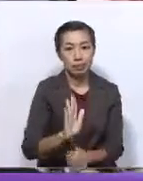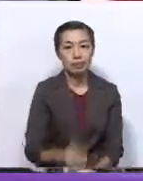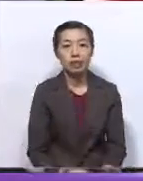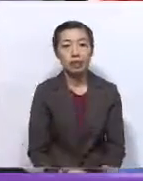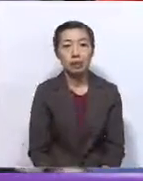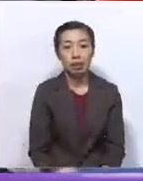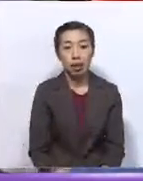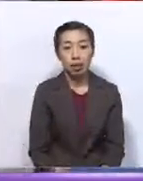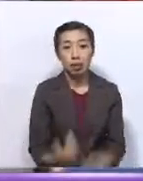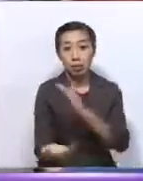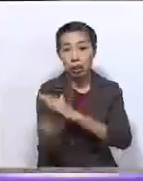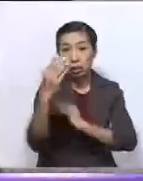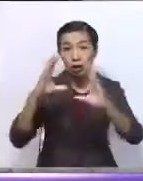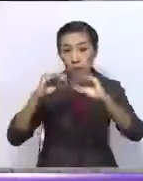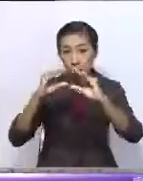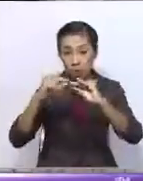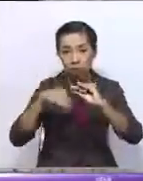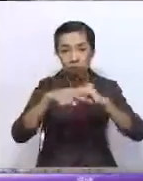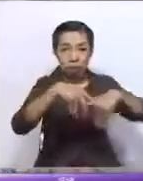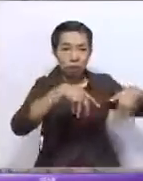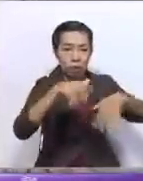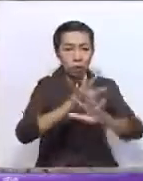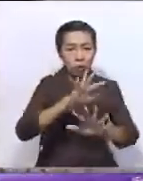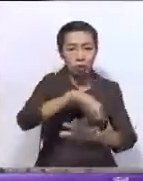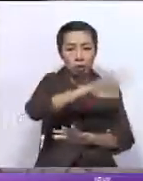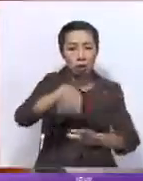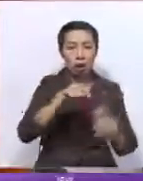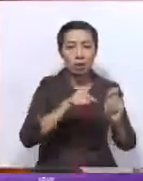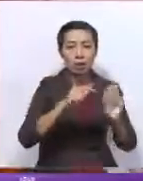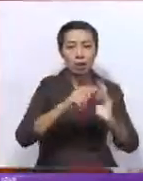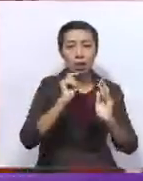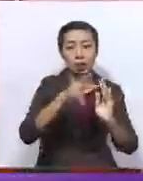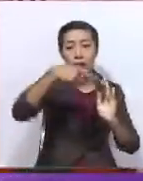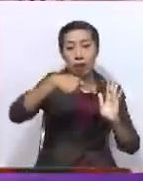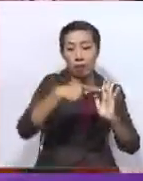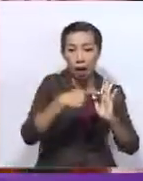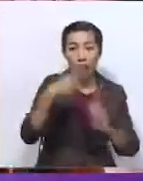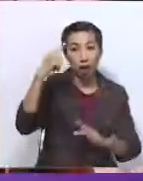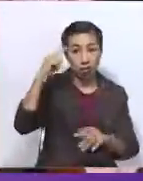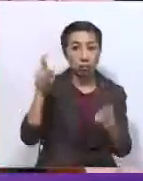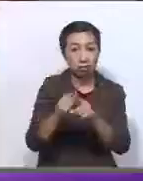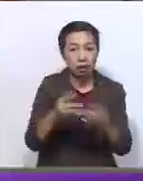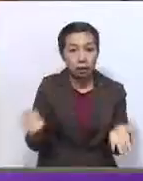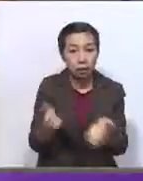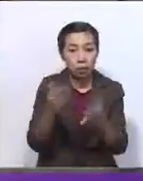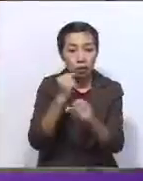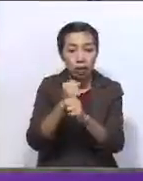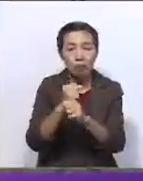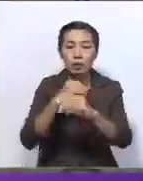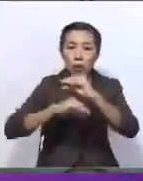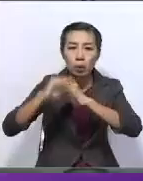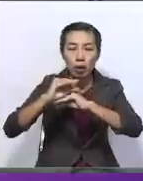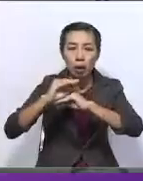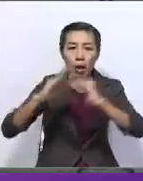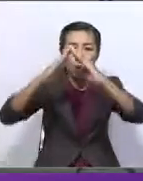หว่างประชุมในช่วงเช้าค่ะได้มีประชาชนในพื้นที่อำเภอเทพาจังหวัดสงขลาที่เห็นด้วยและให้การสนับสนุนการก่อสร้างโรงไฟฟ้าเท